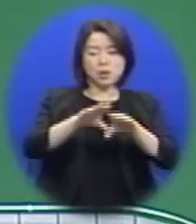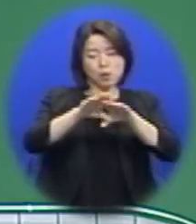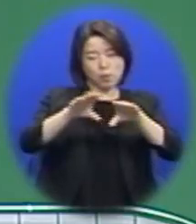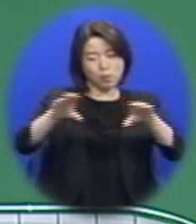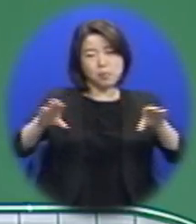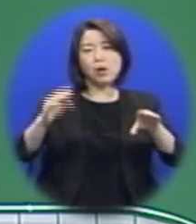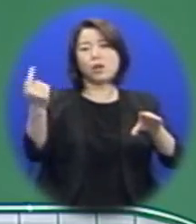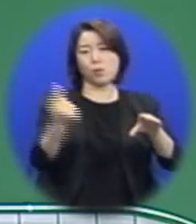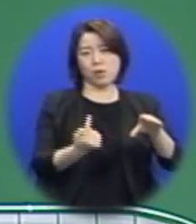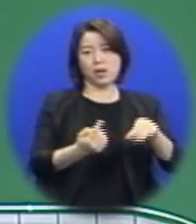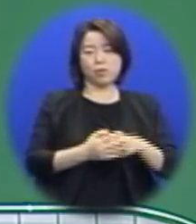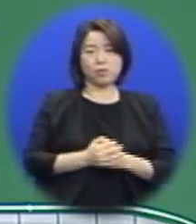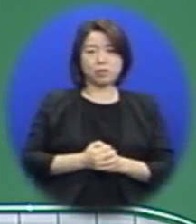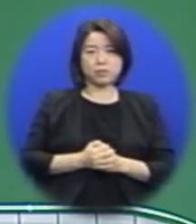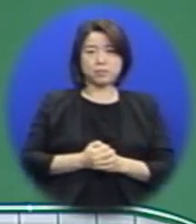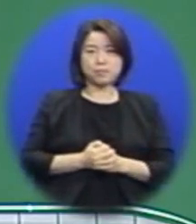옵니다.